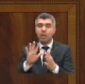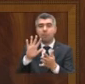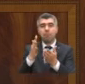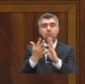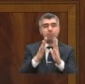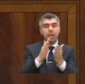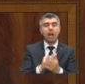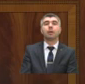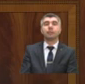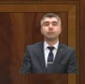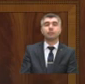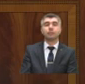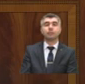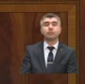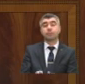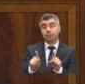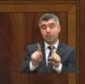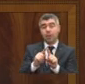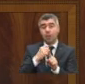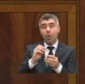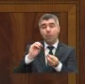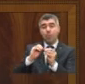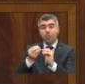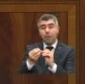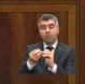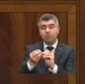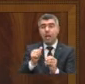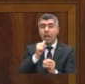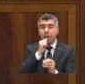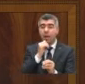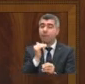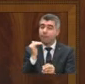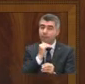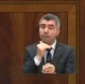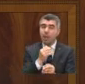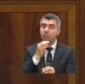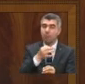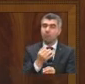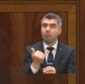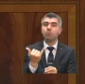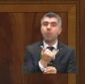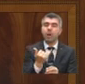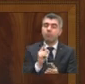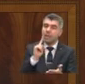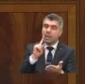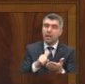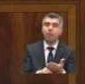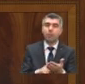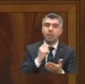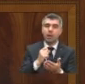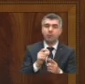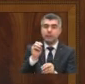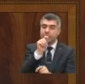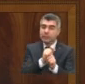بما يقتضي ذلك من اعتبار مشكل المياه من بين المشاكل المستعجلة التي ينبغي معالجتها على المدى